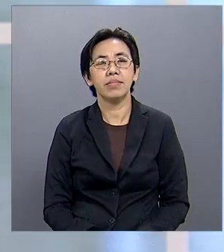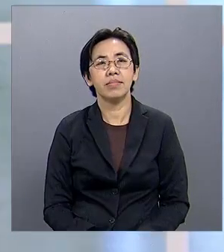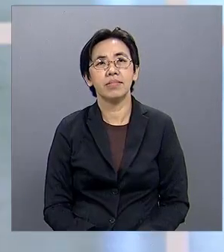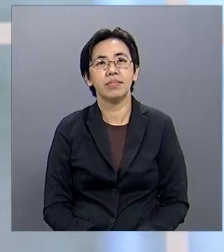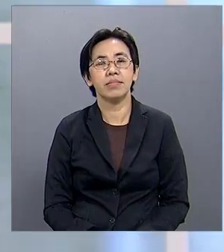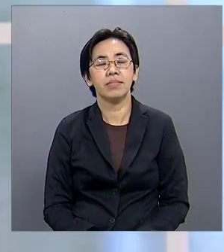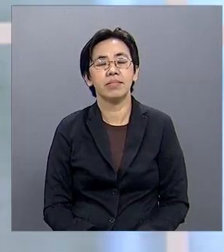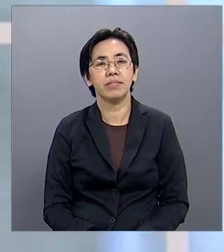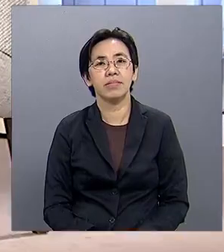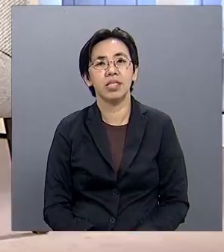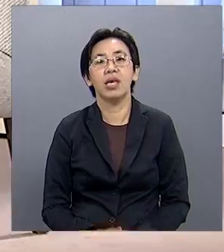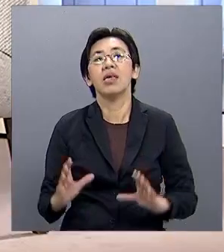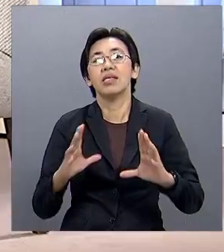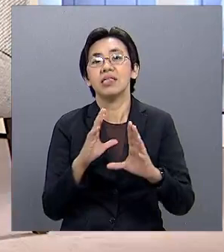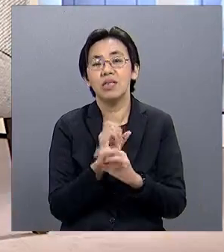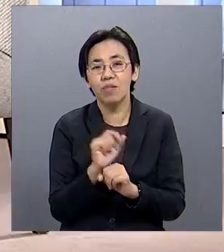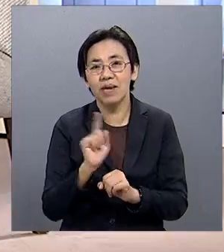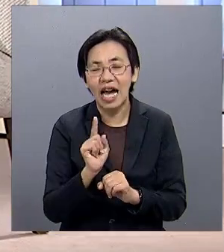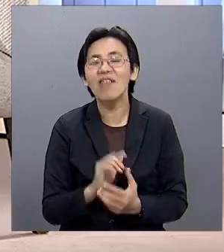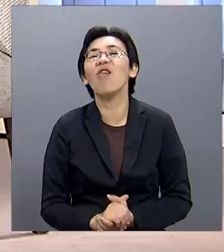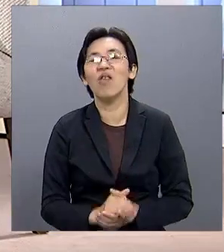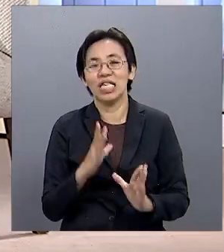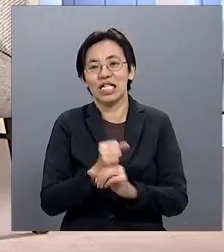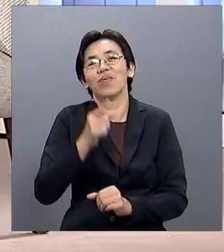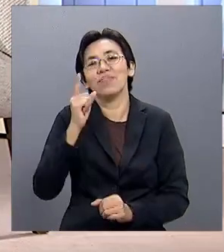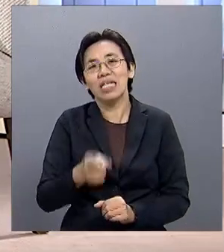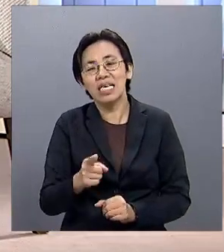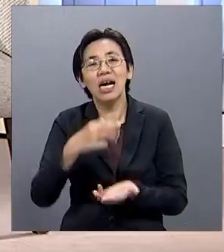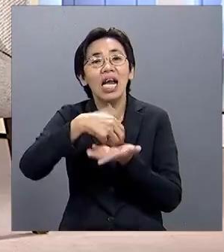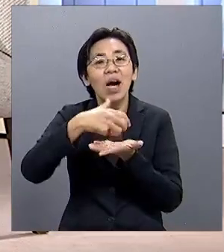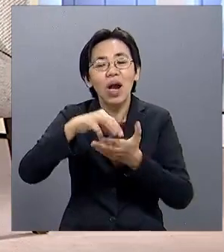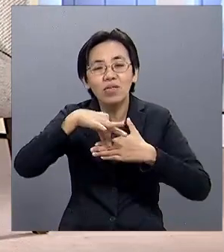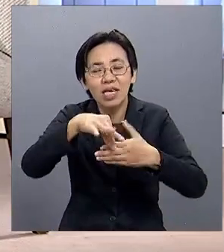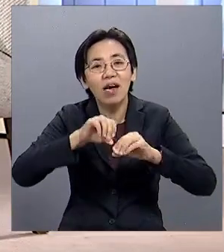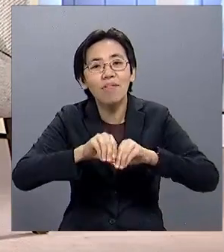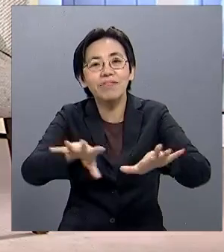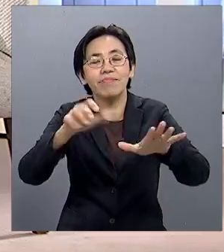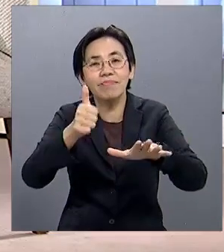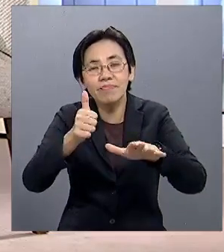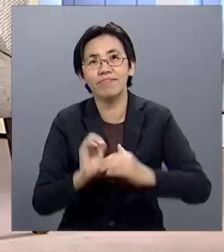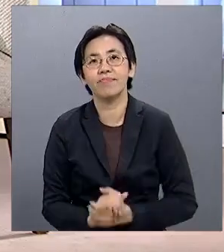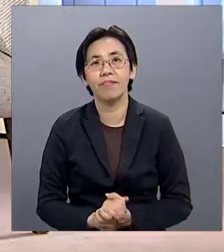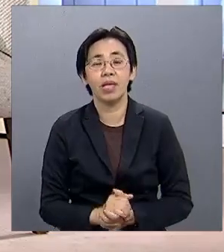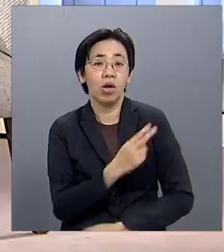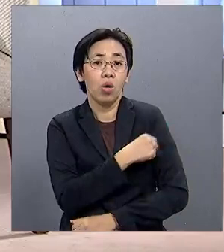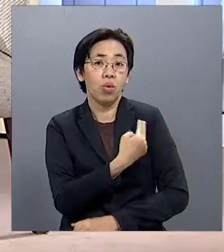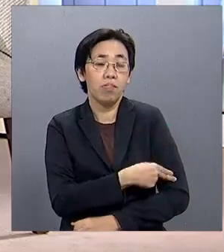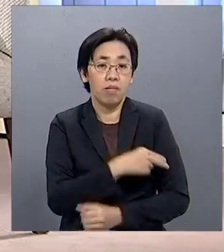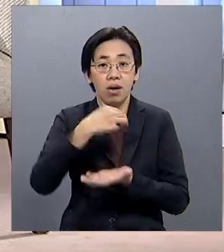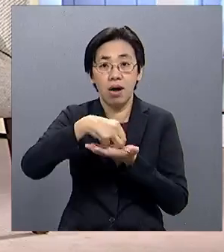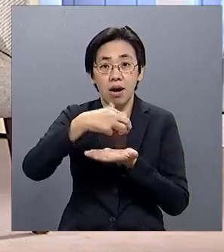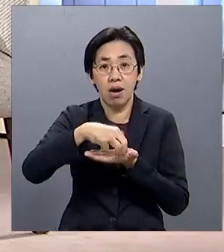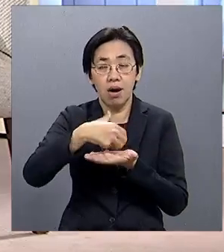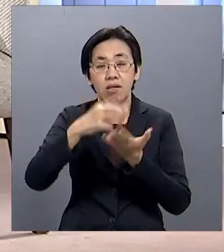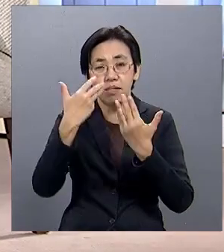สรุปเรื่องนี้เป็นเรื่องที่ชัวร์ครับคุณผู้ชมสามารถส่งต่อข้อมูลกันได้เลยนะครับและอย่างที่คุณหมอได้บอกไปเมื่อสักครู่นี้นะครับบอกว่าถ้